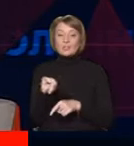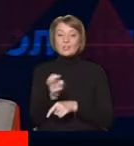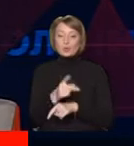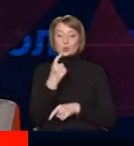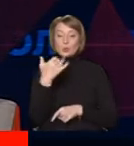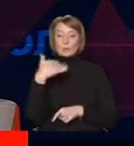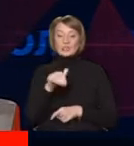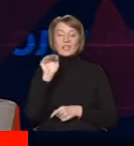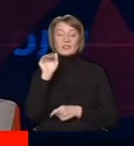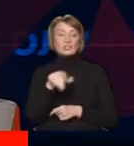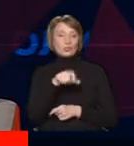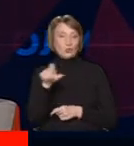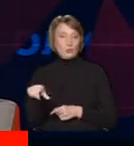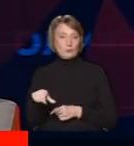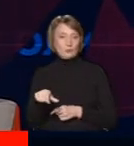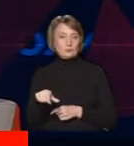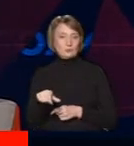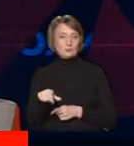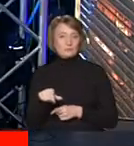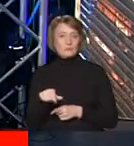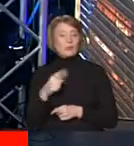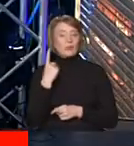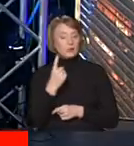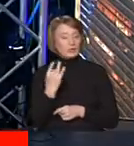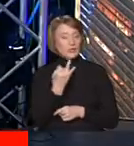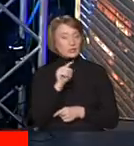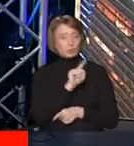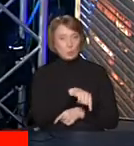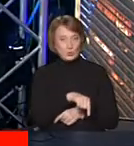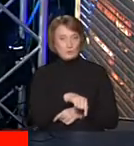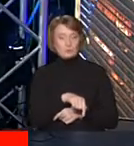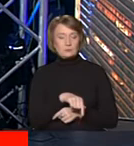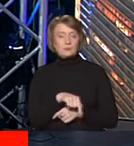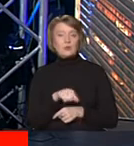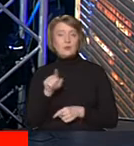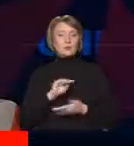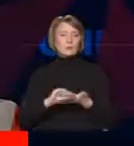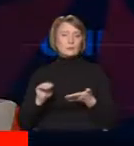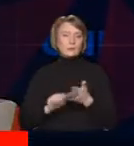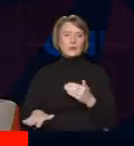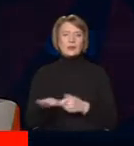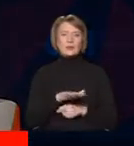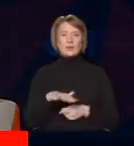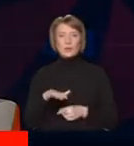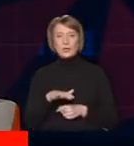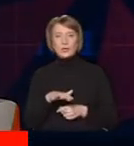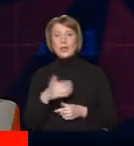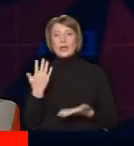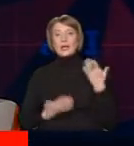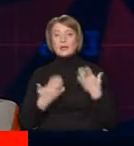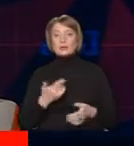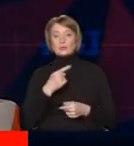150 тисяч людей. Ще раз. Естетично це одна історія. Хоча естетично це теж можна дискутувати, знаєте, на колір, смак, товариш і всяк. Якщо ми